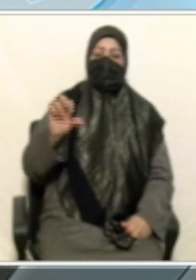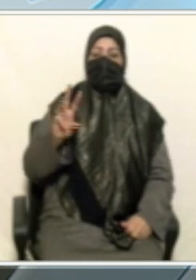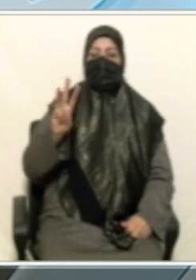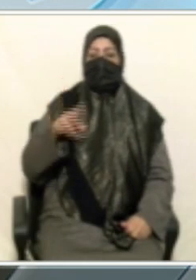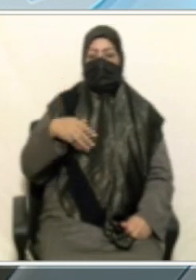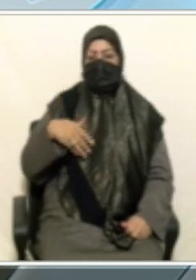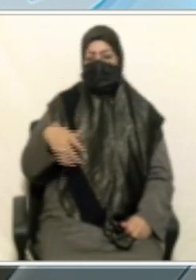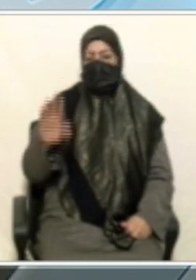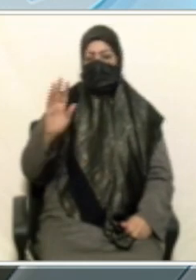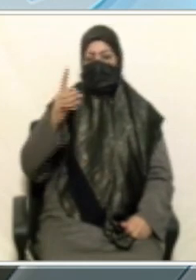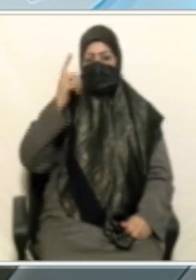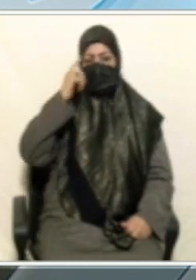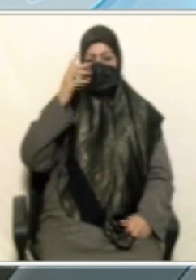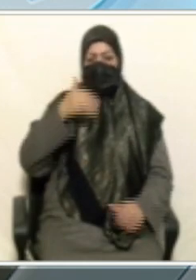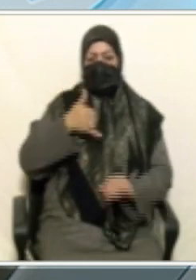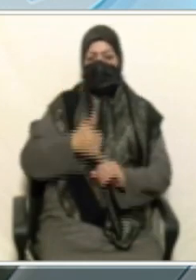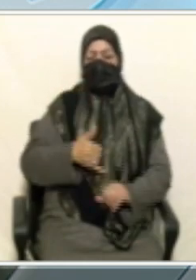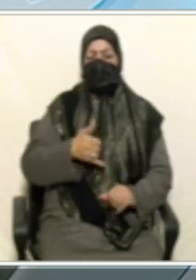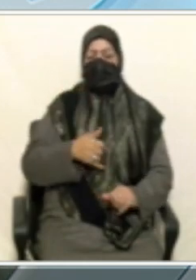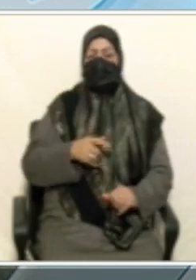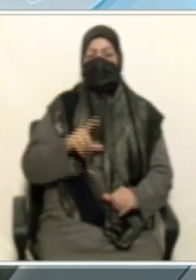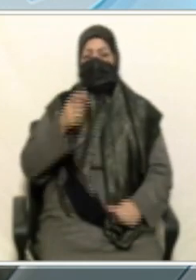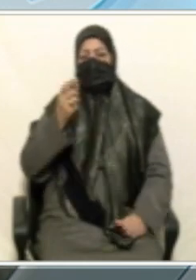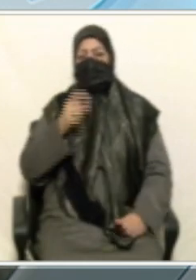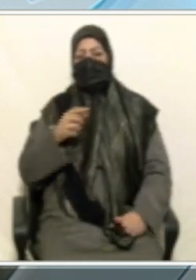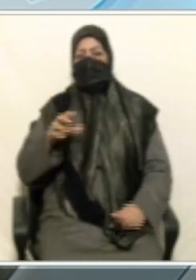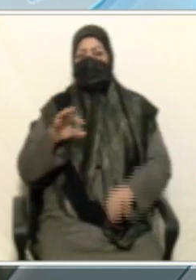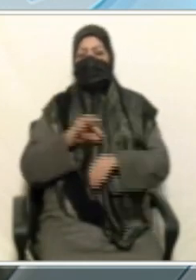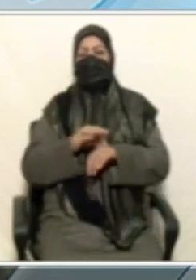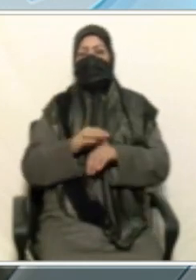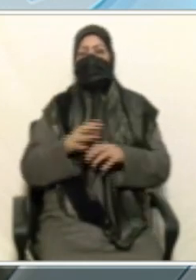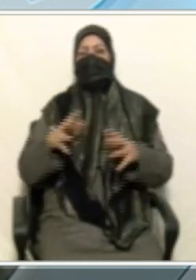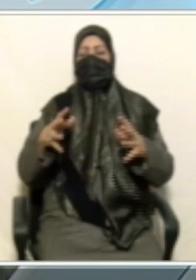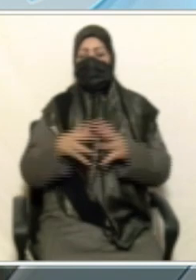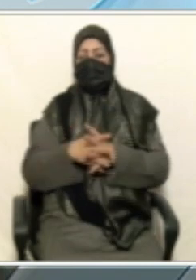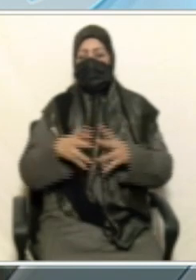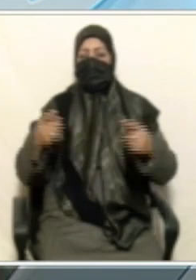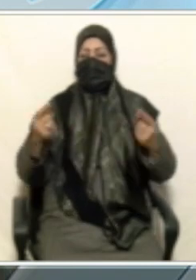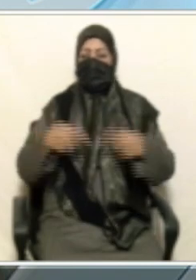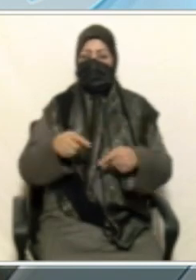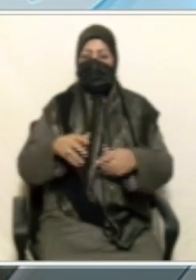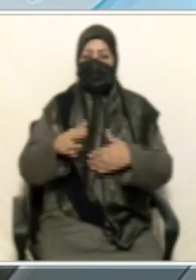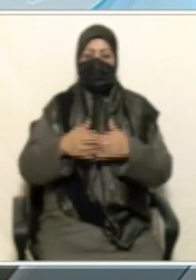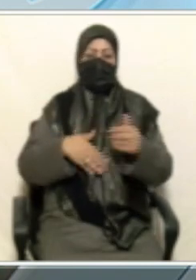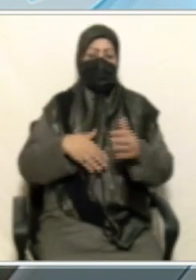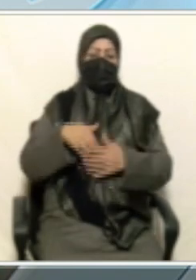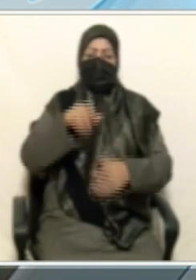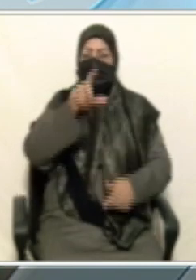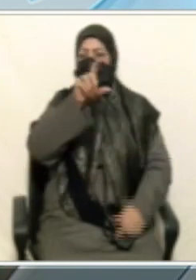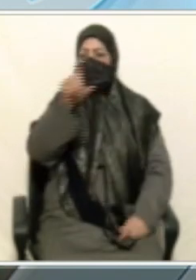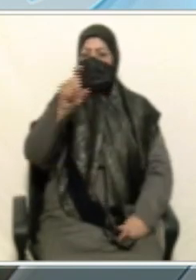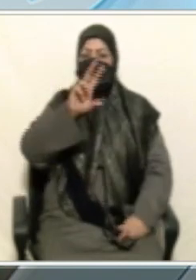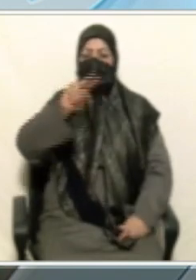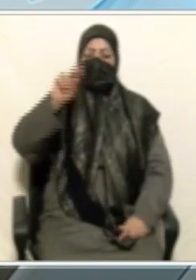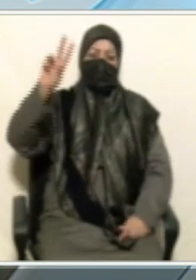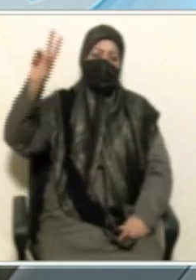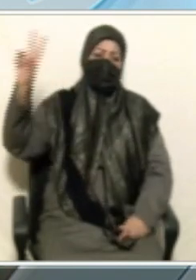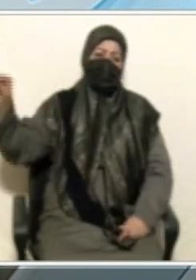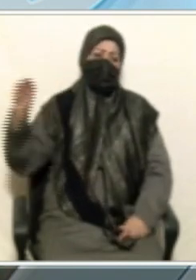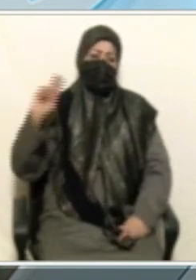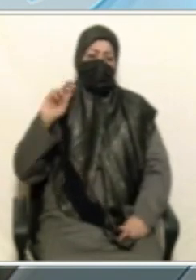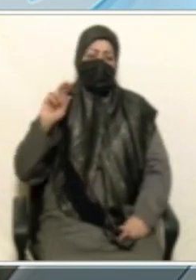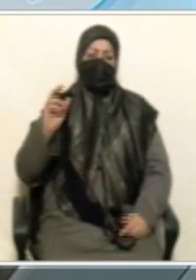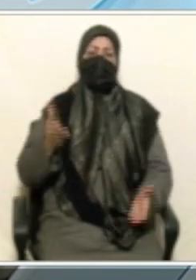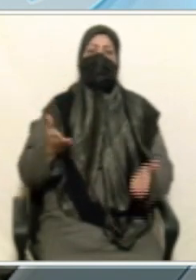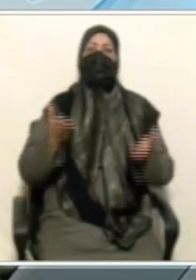الناس حتى في الخصومات، وهذا مسلم وذاك مسلم. إذا دعا داعي الجهاد ونادى منادي